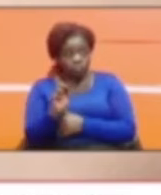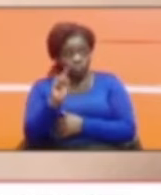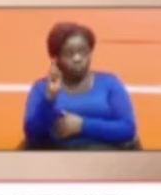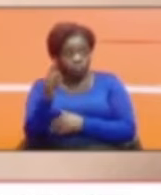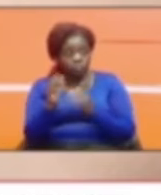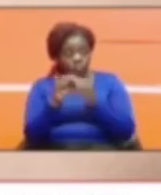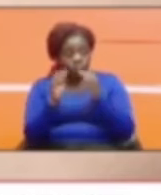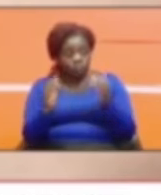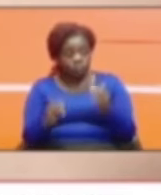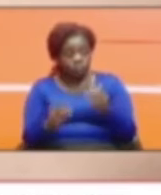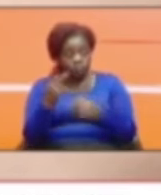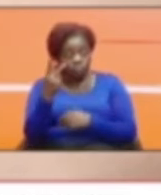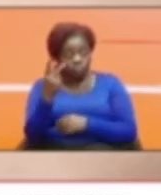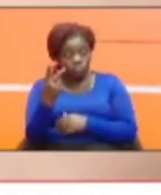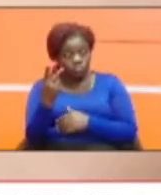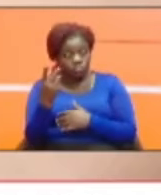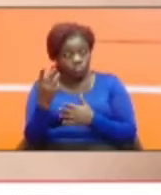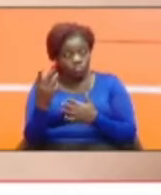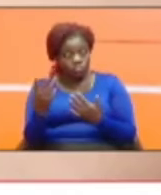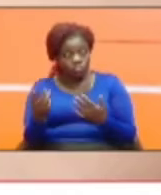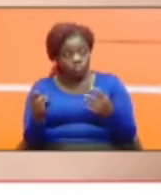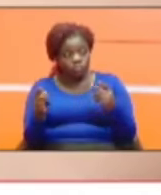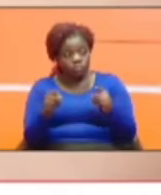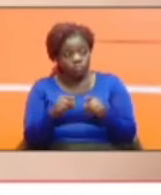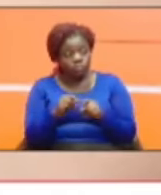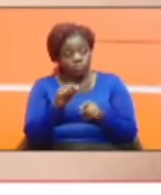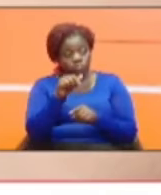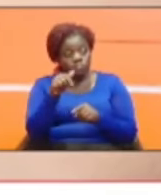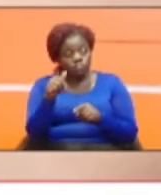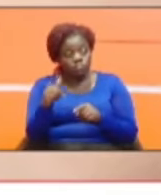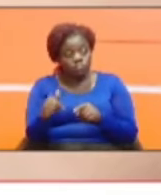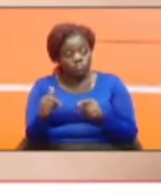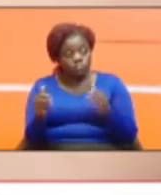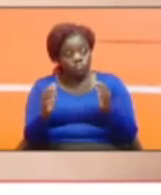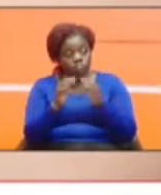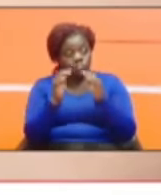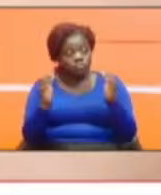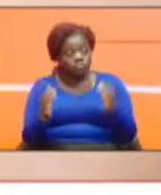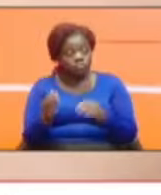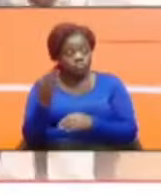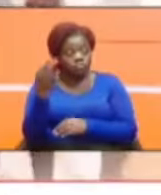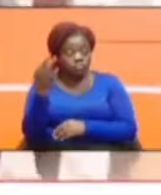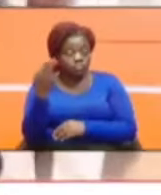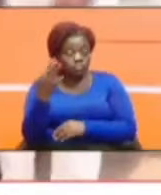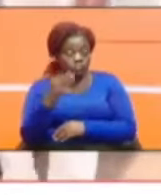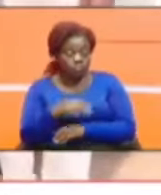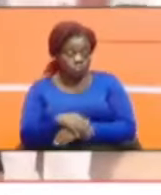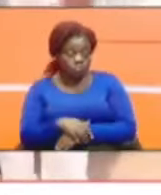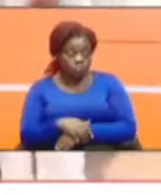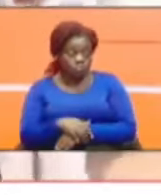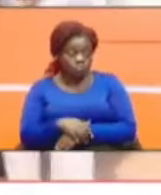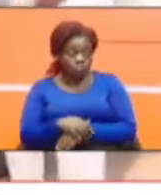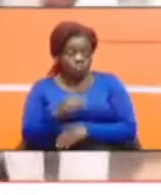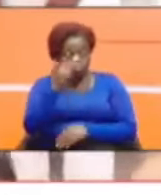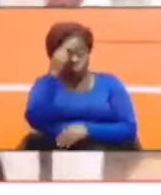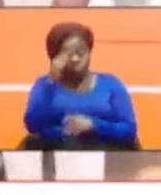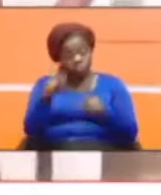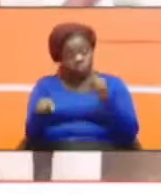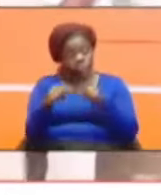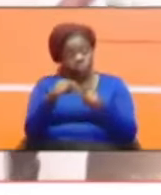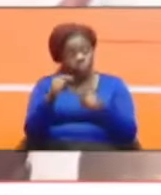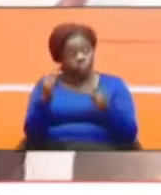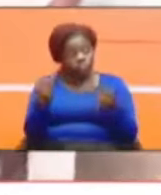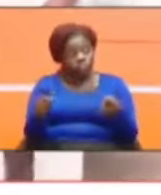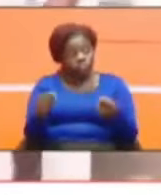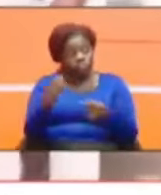mu gredi eyokubiri, era n'abasigadde bonna ne bayitira mu third grade. Abaana bayitidde waggulu kuliko ne